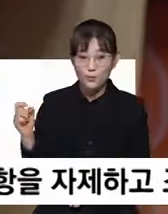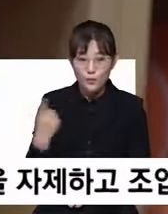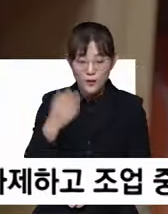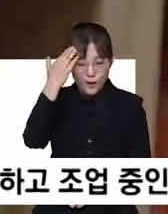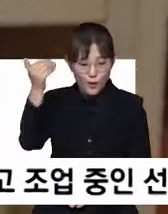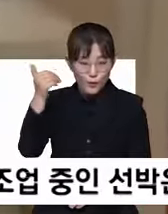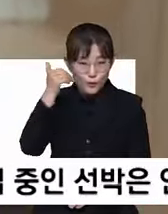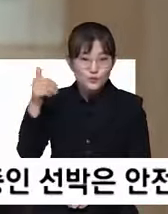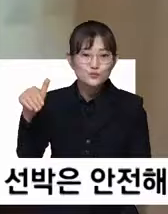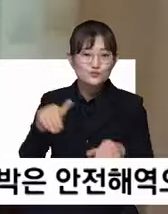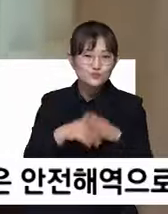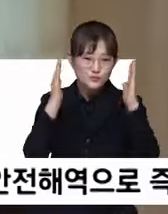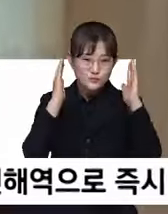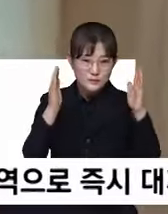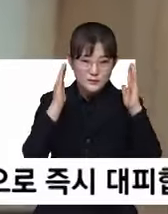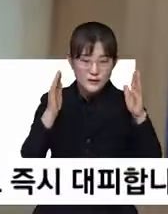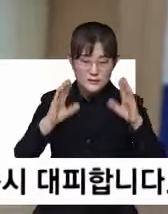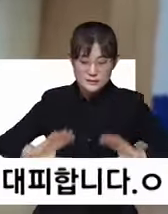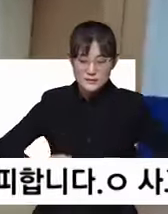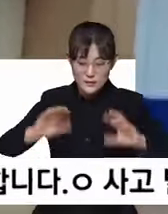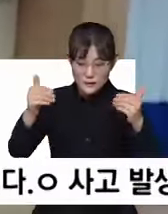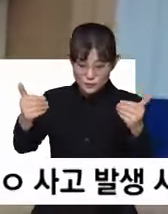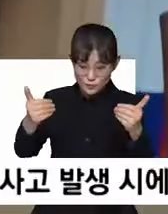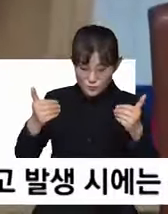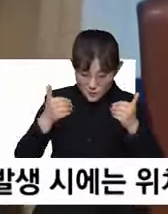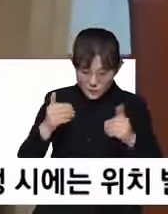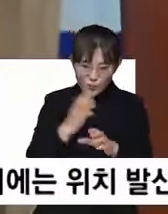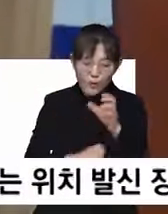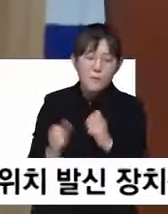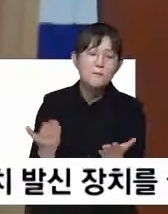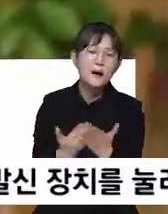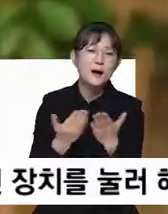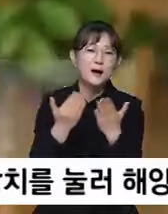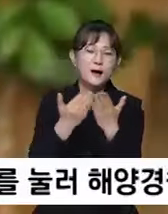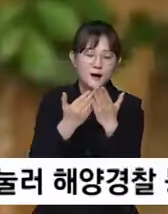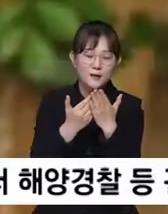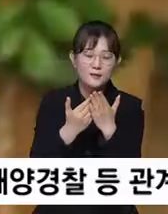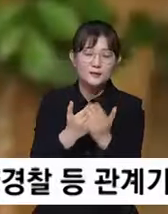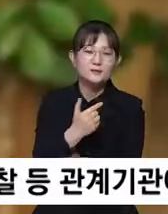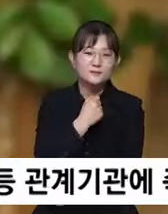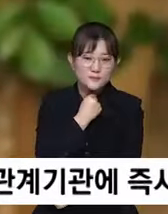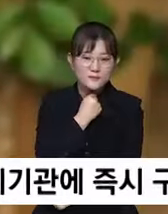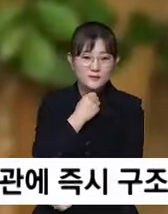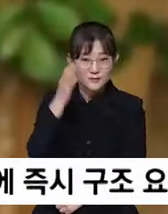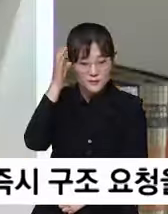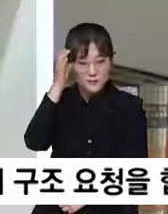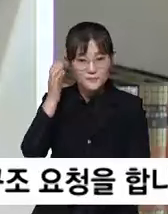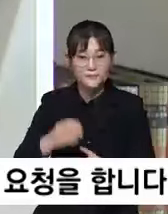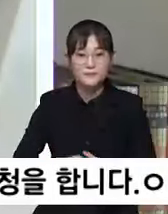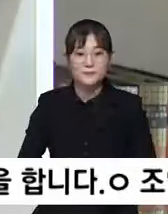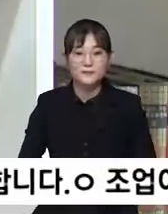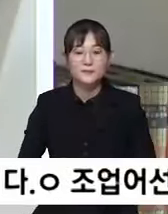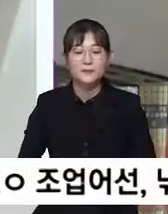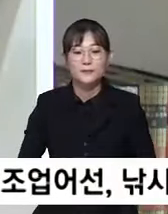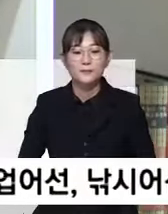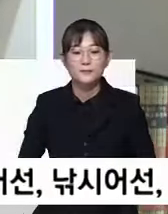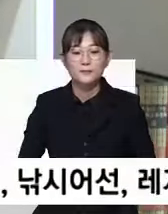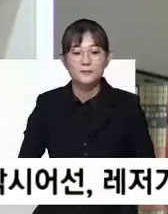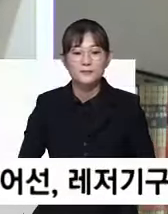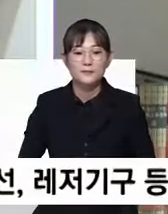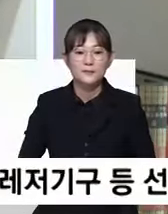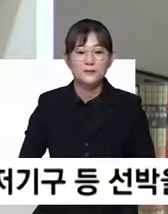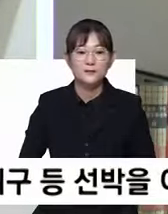노문학 주을 받고 더욱 발전하는 계기가 되기를 바라는 목소리도 나왔습니다 광주